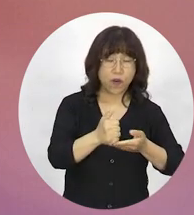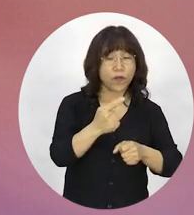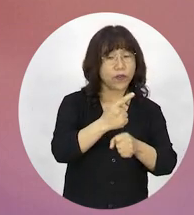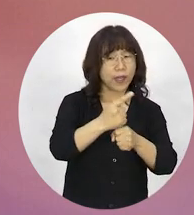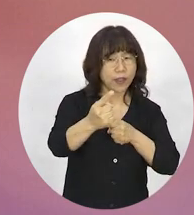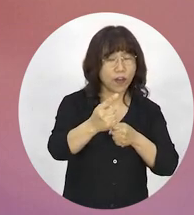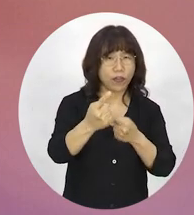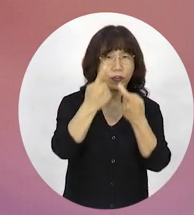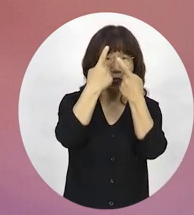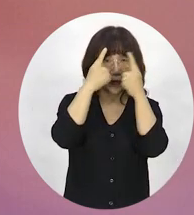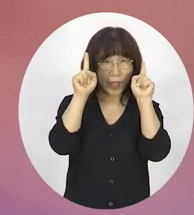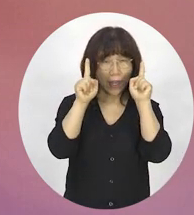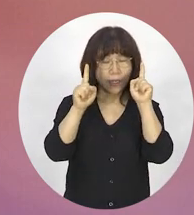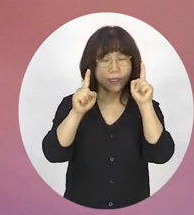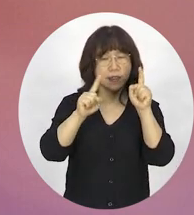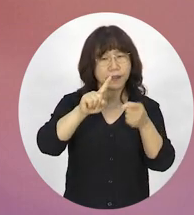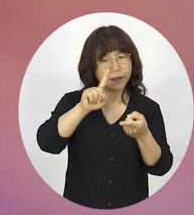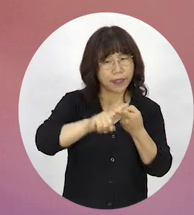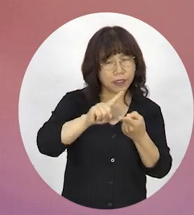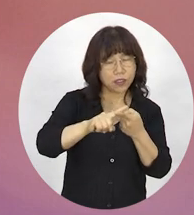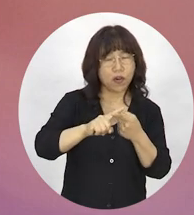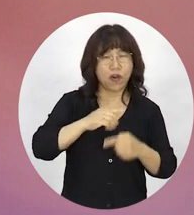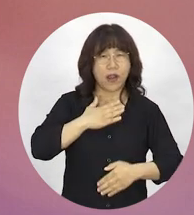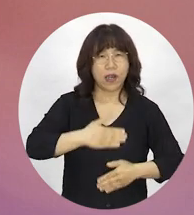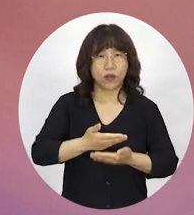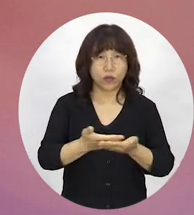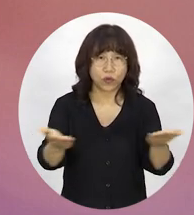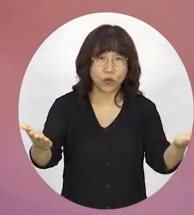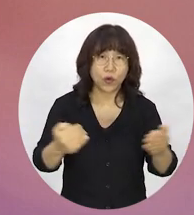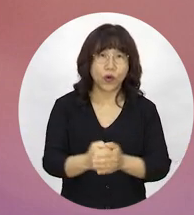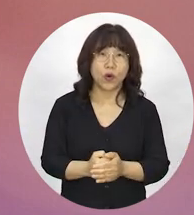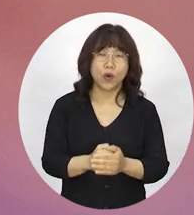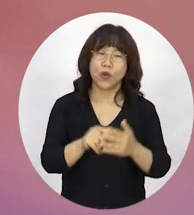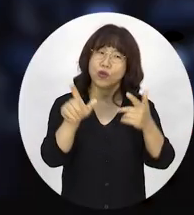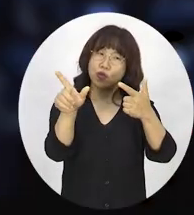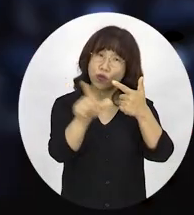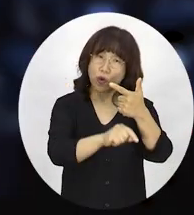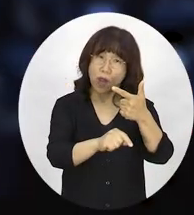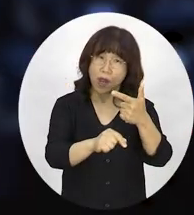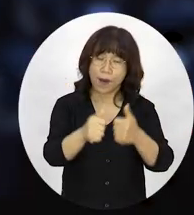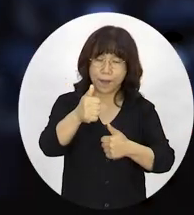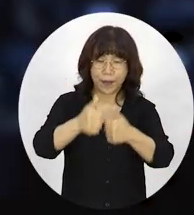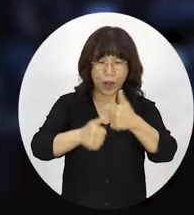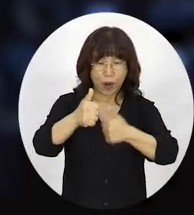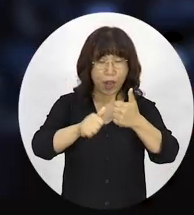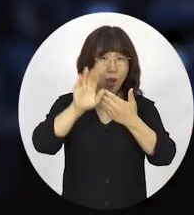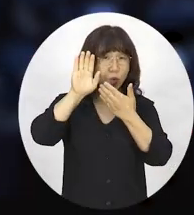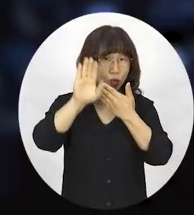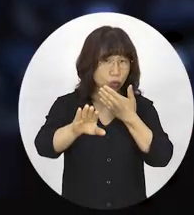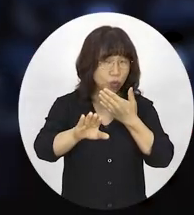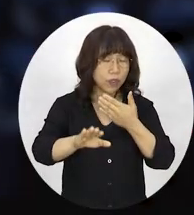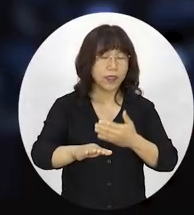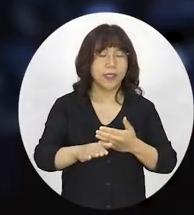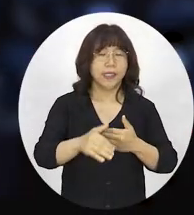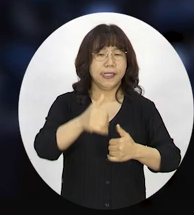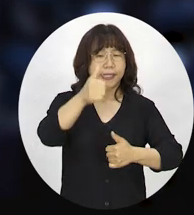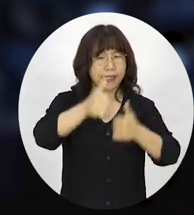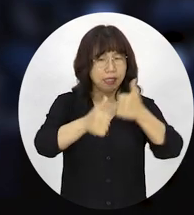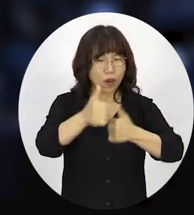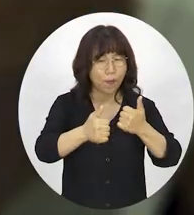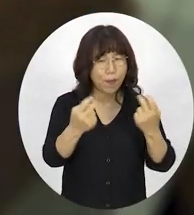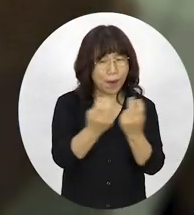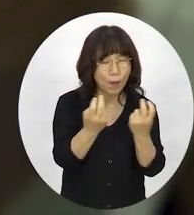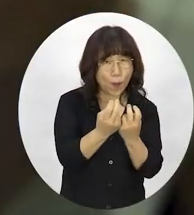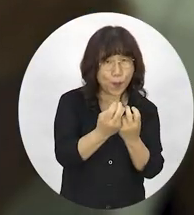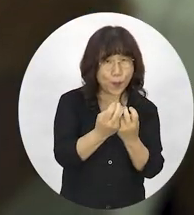입시의 특징을 알려주고 준비사항을 전달할 예정입니다. 특히 6월 모의평가를 분석해 수능 대비 전략과